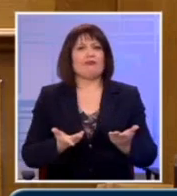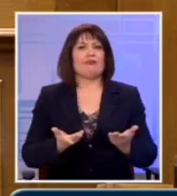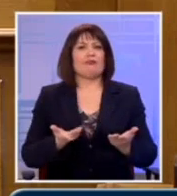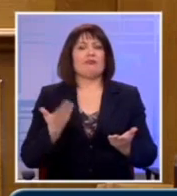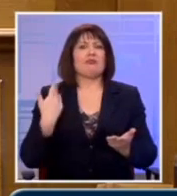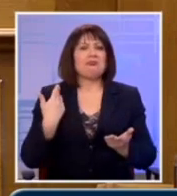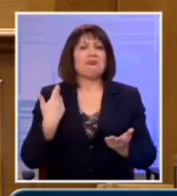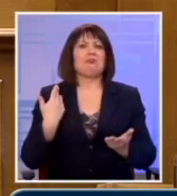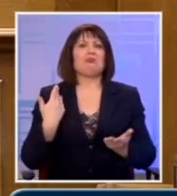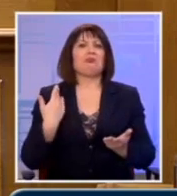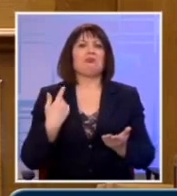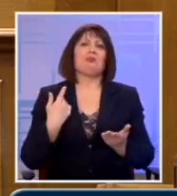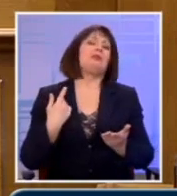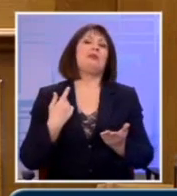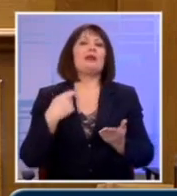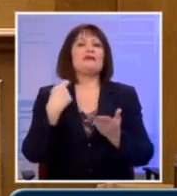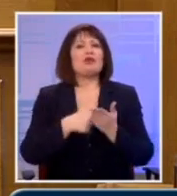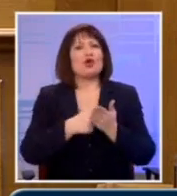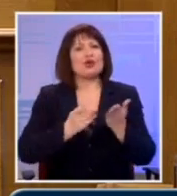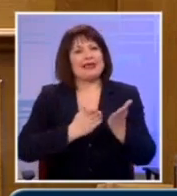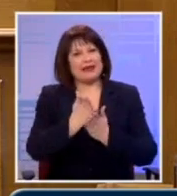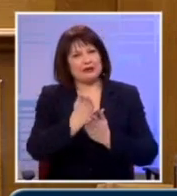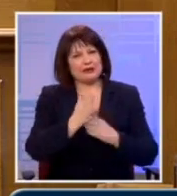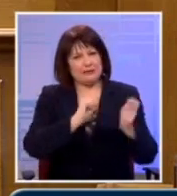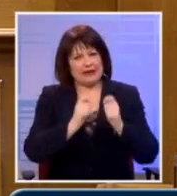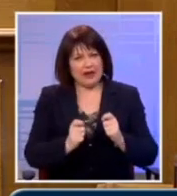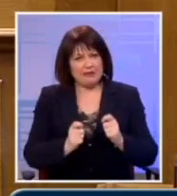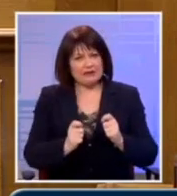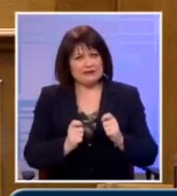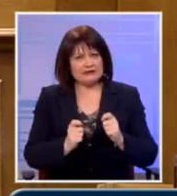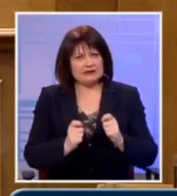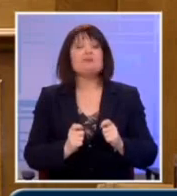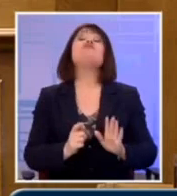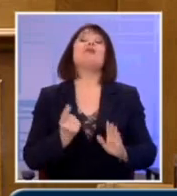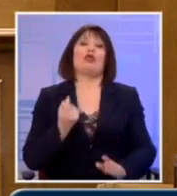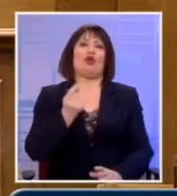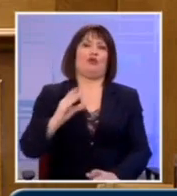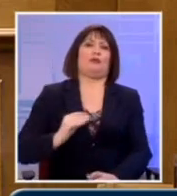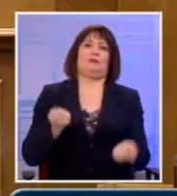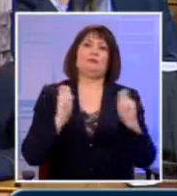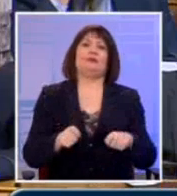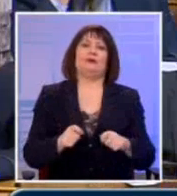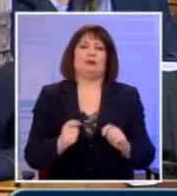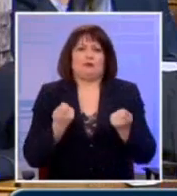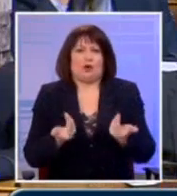ενδεχομένως φορολογική μεταρρύθμιση για τη φορολογική δικαιοσύνη δεν θα εκταμιευθεί η δόση. Πότε?